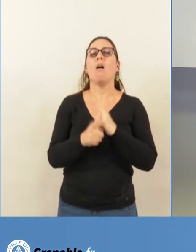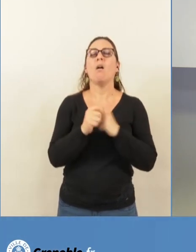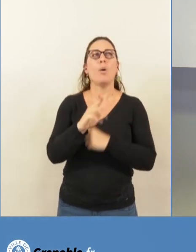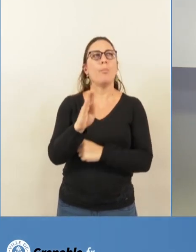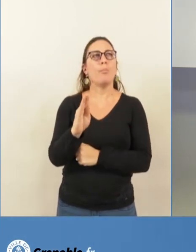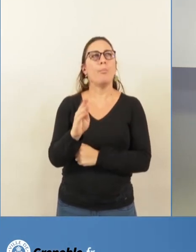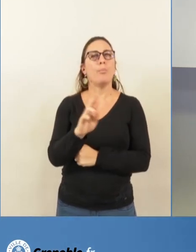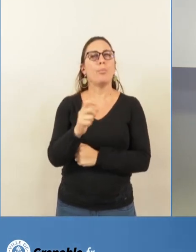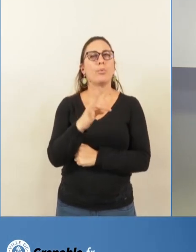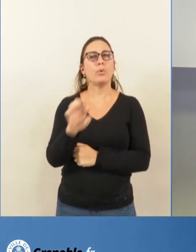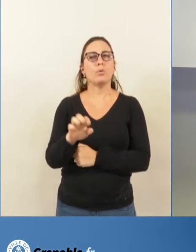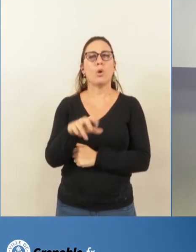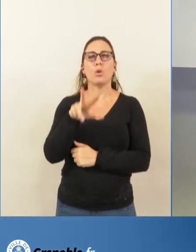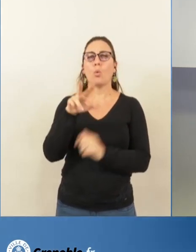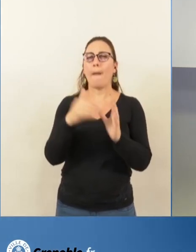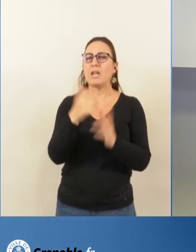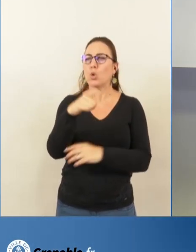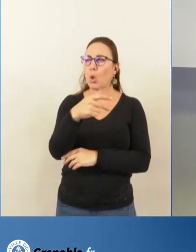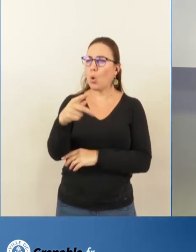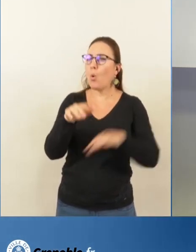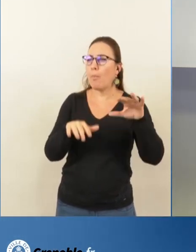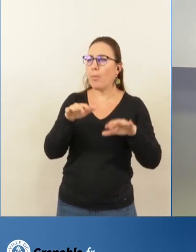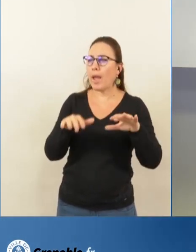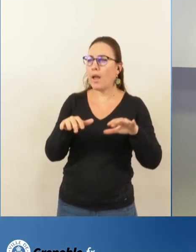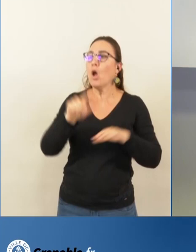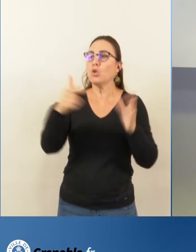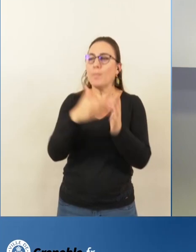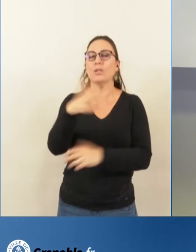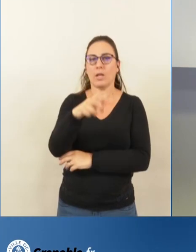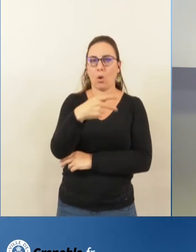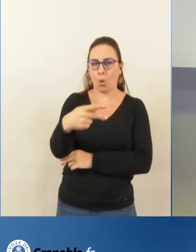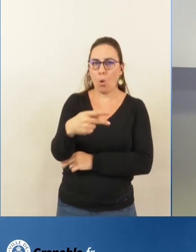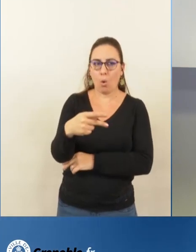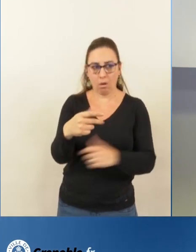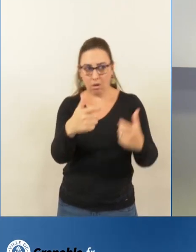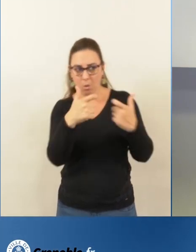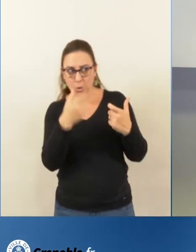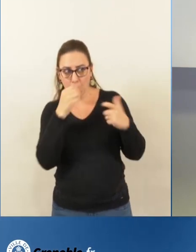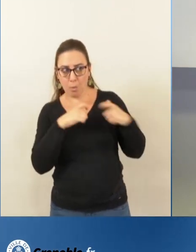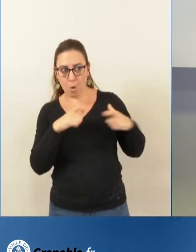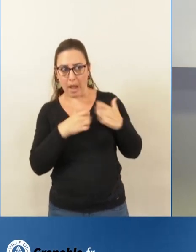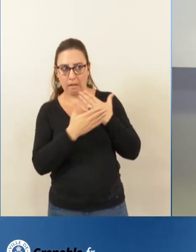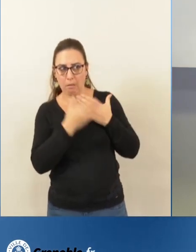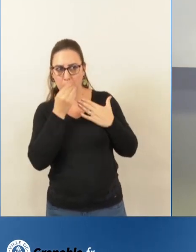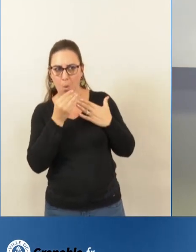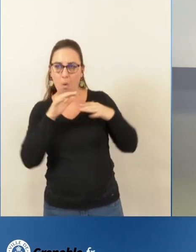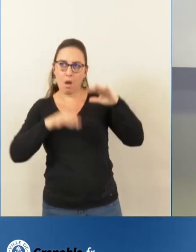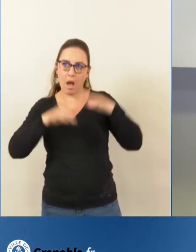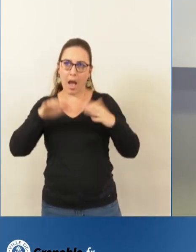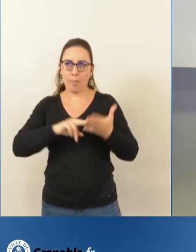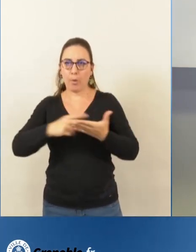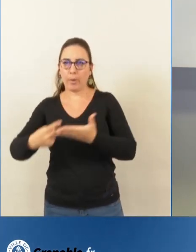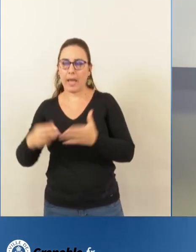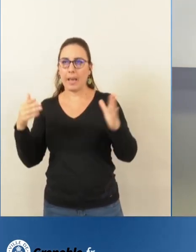de 2300 euros de mémoire je parle sous le contrôle de mes petits camarades mais ce qui va représenter environ